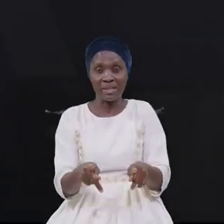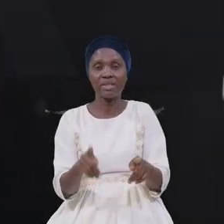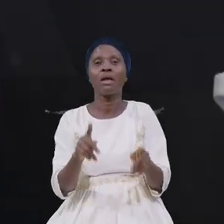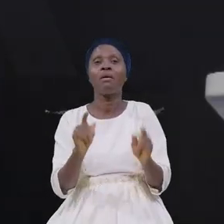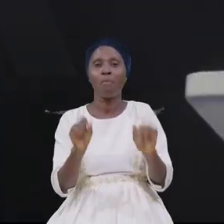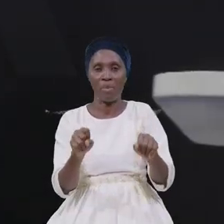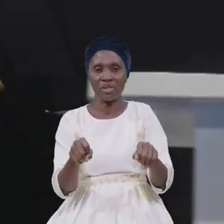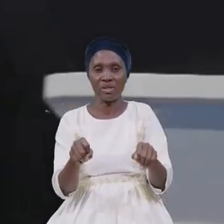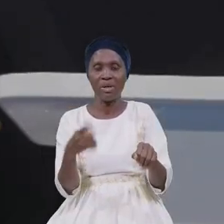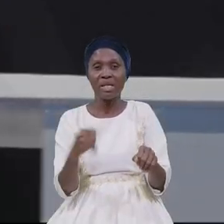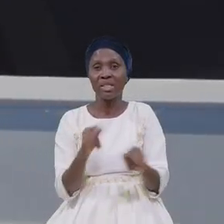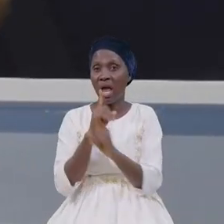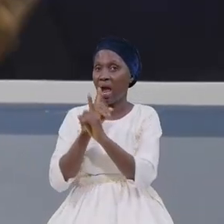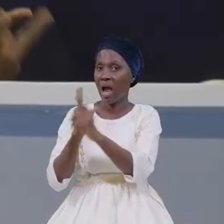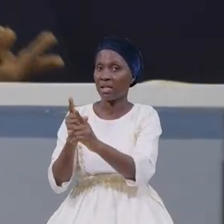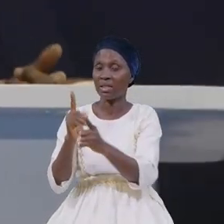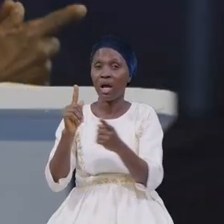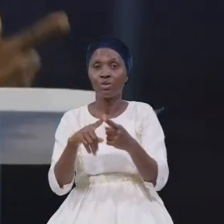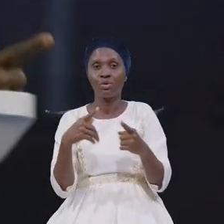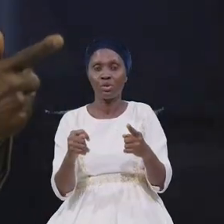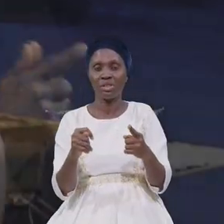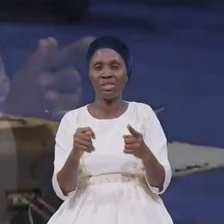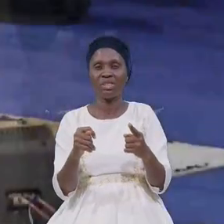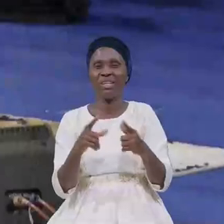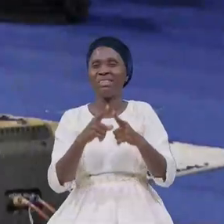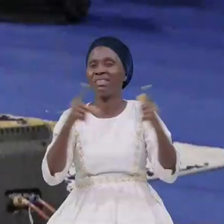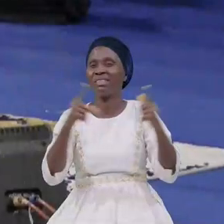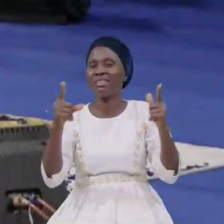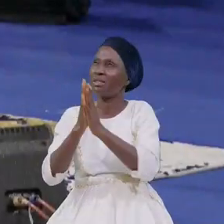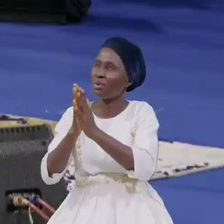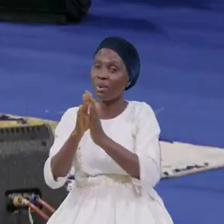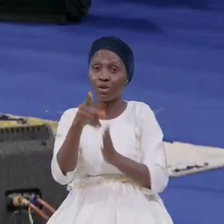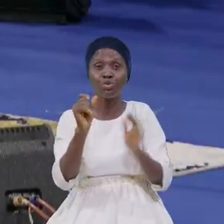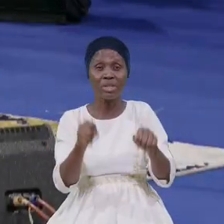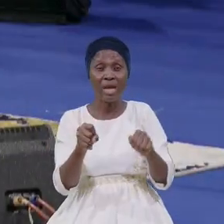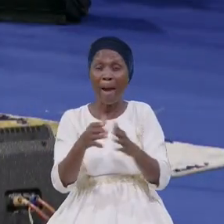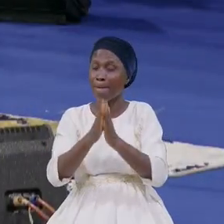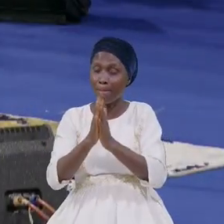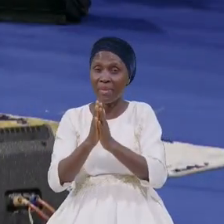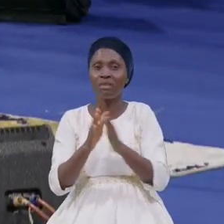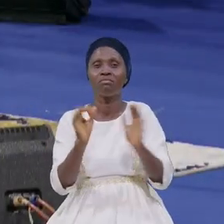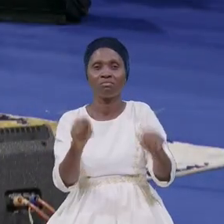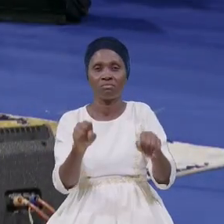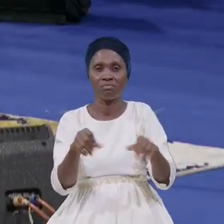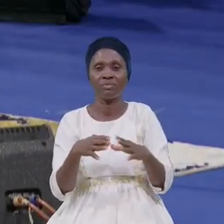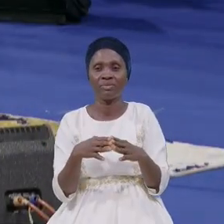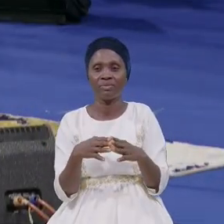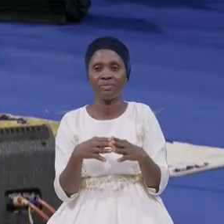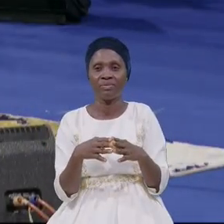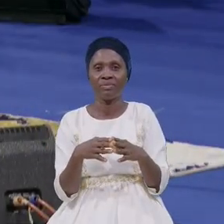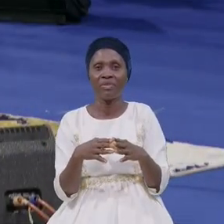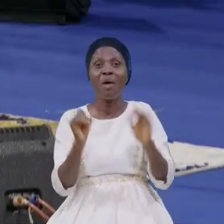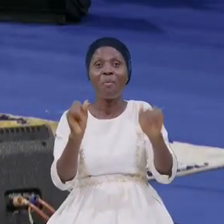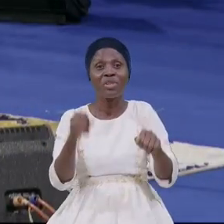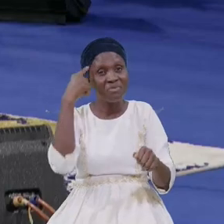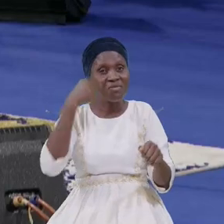possible. La réponse à la plus grande prière que vous puissiez faire est possible. C'est possible pour